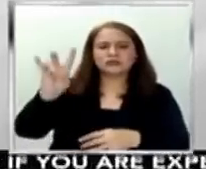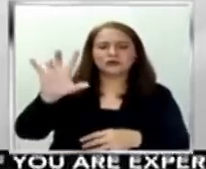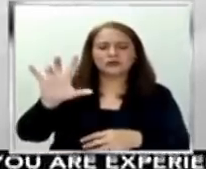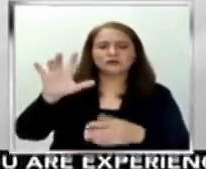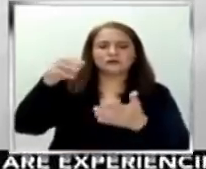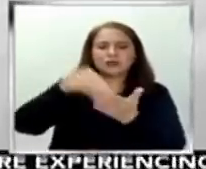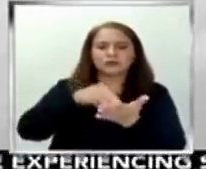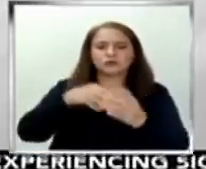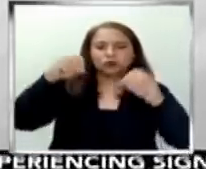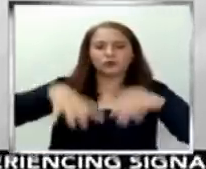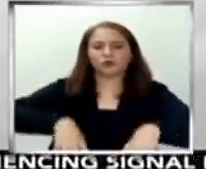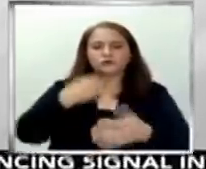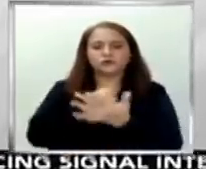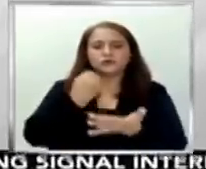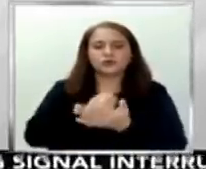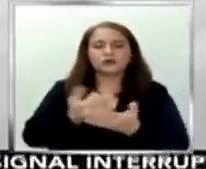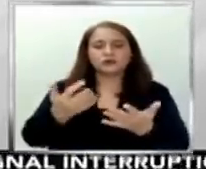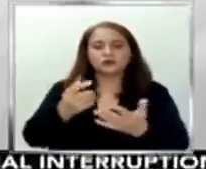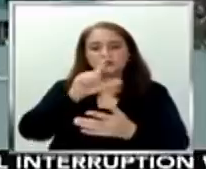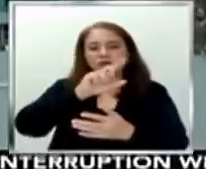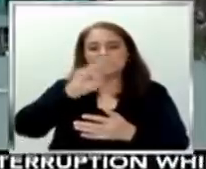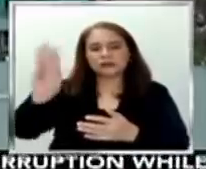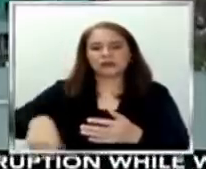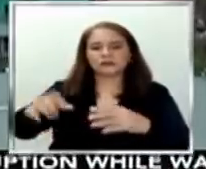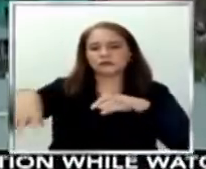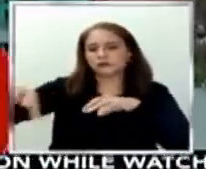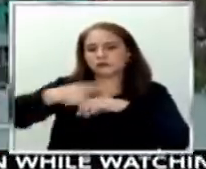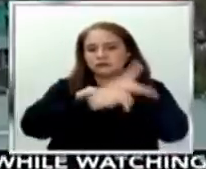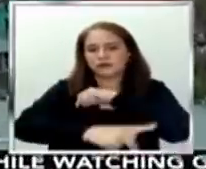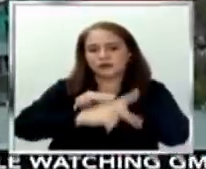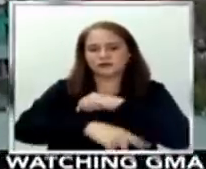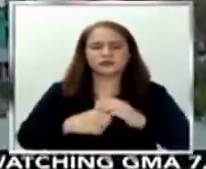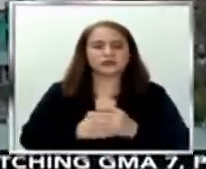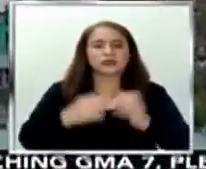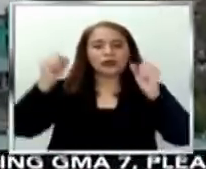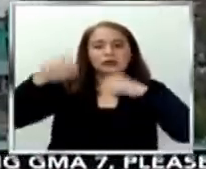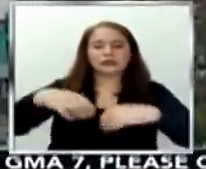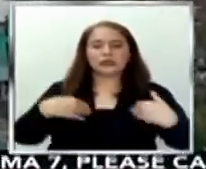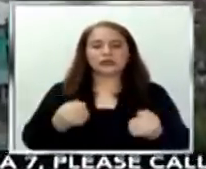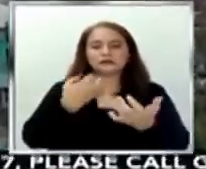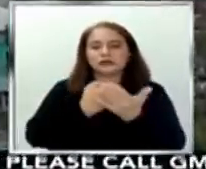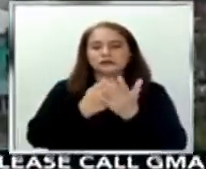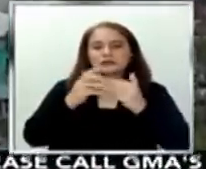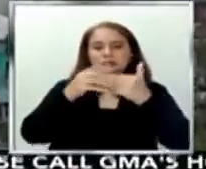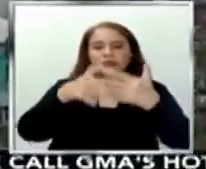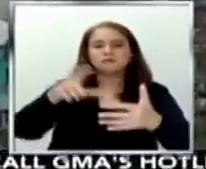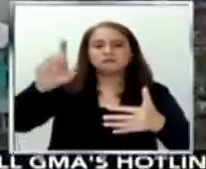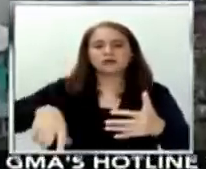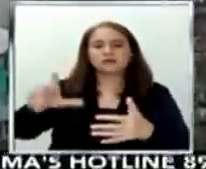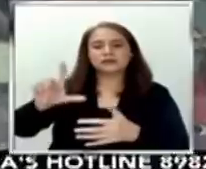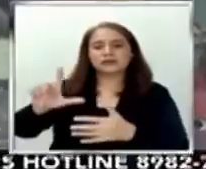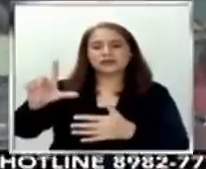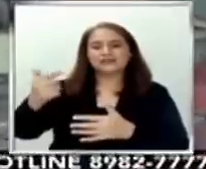nawawalang sweldo ng mga taga Metro Manila at Karatig Probinsya. Nagkakasundo at health at economic leaders na dapat localized lockdowns ang gawin at